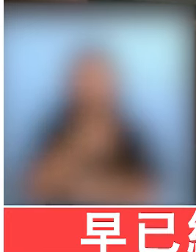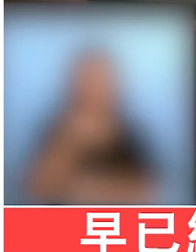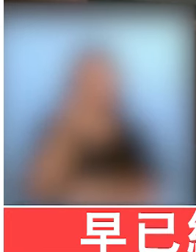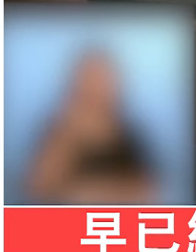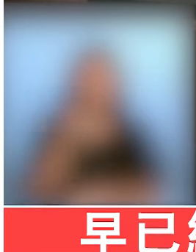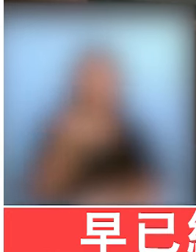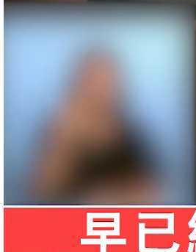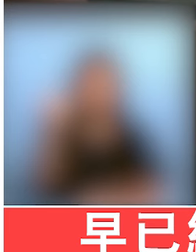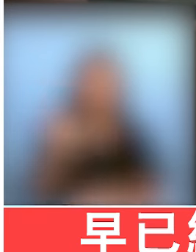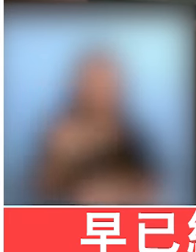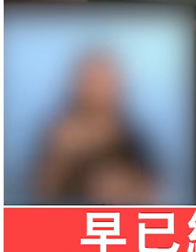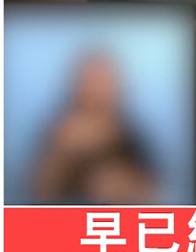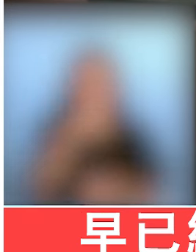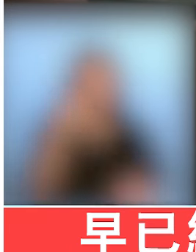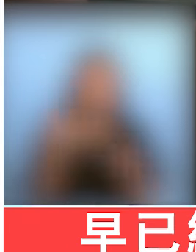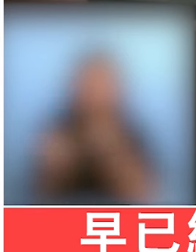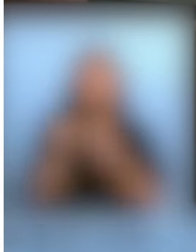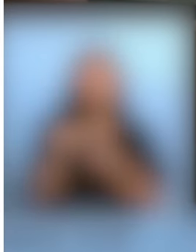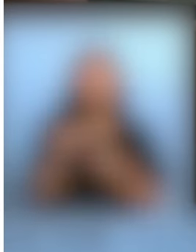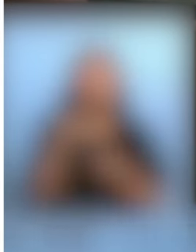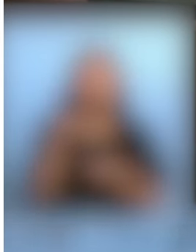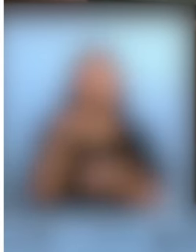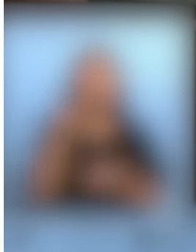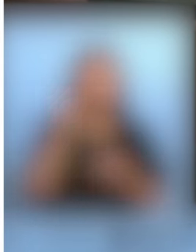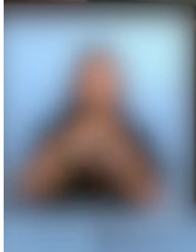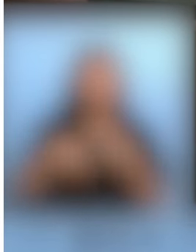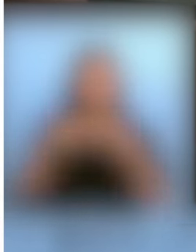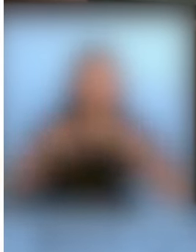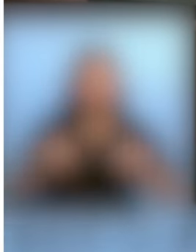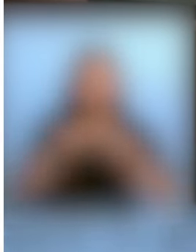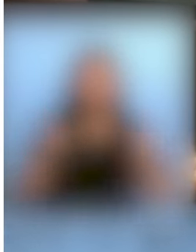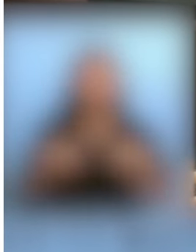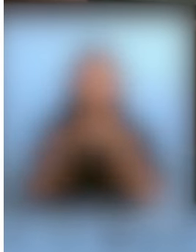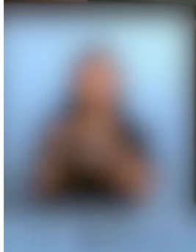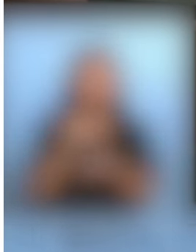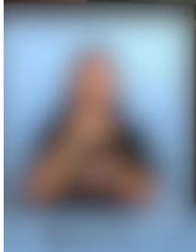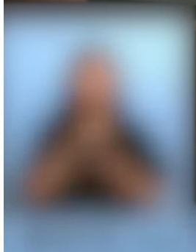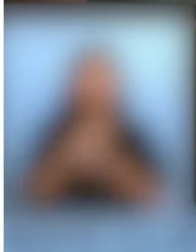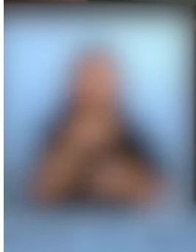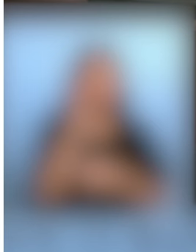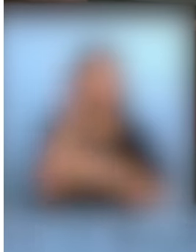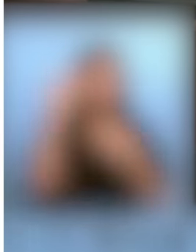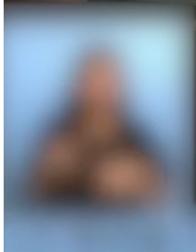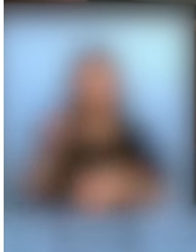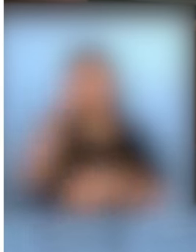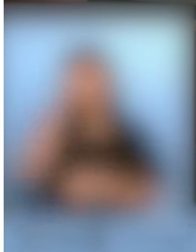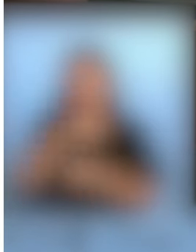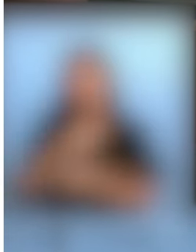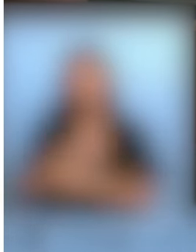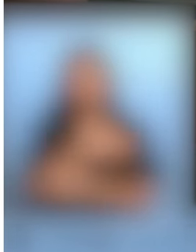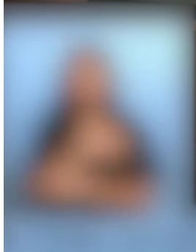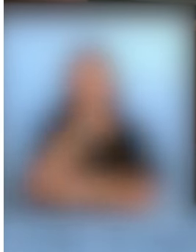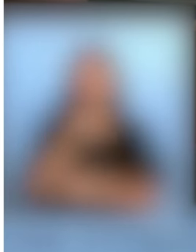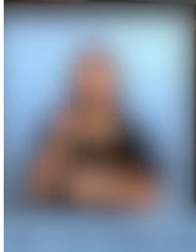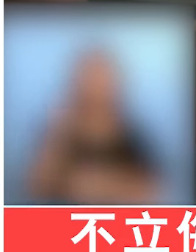㗎啦。琴日咧你讀完呢個施政報告之後咧，即刻都有啲警務人員咧就即係同我講，就係話一日未有呢條法例